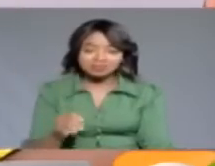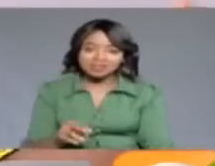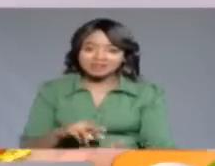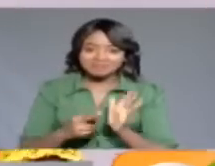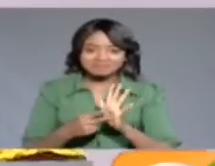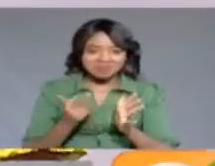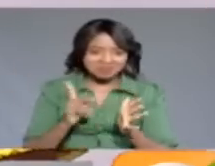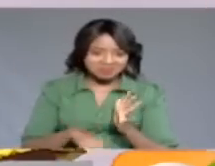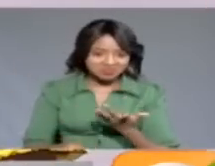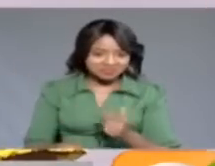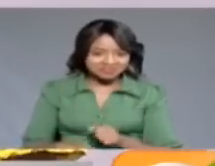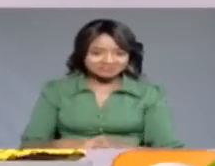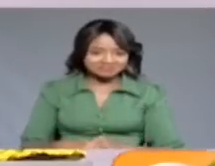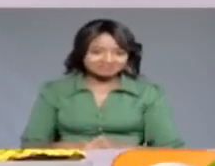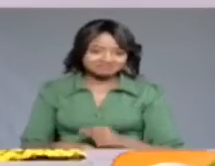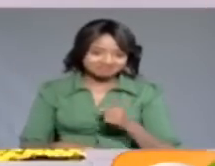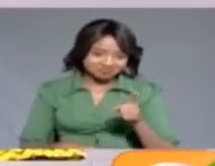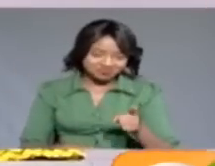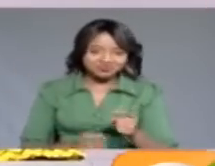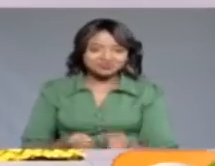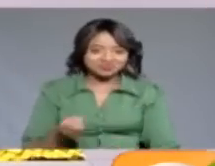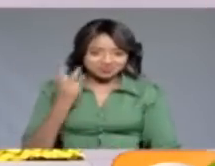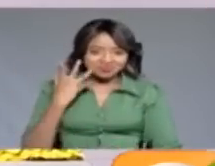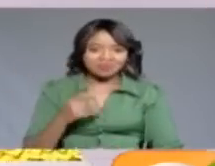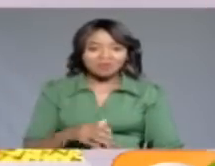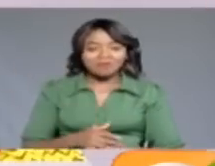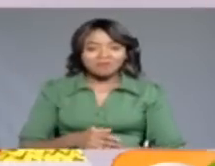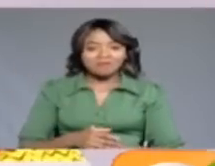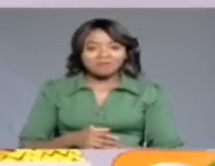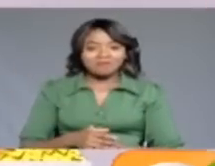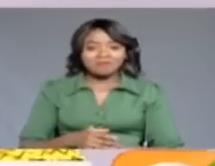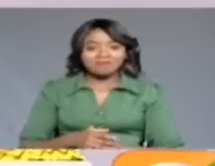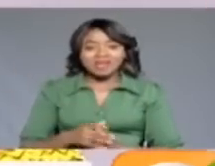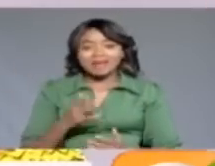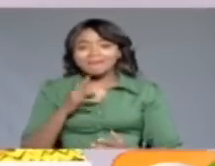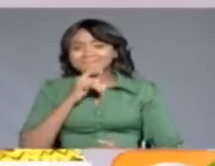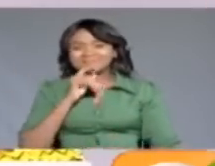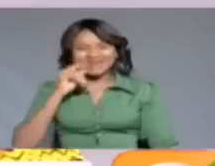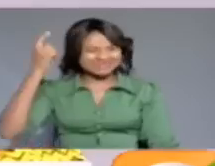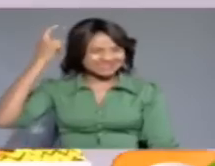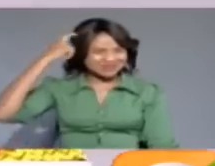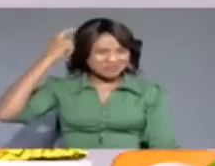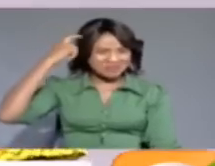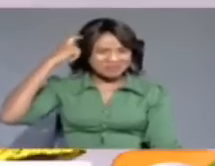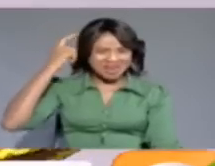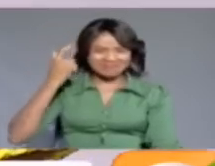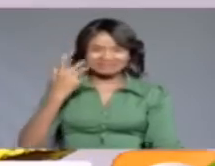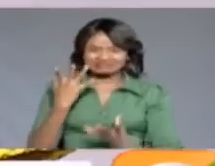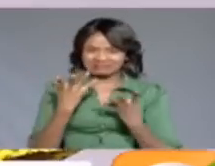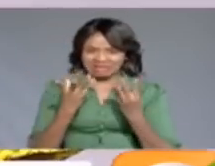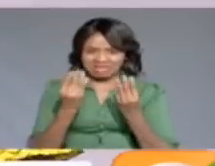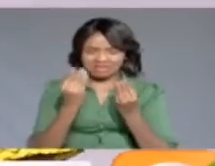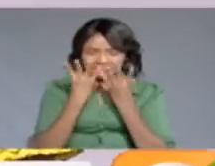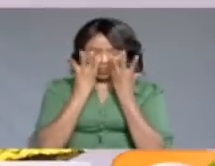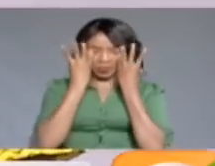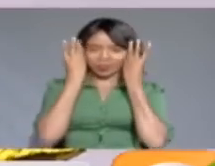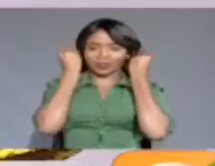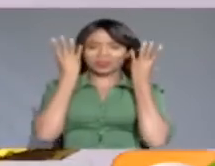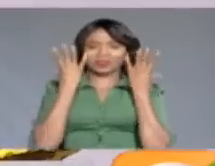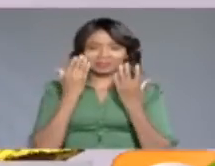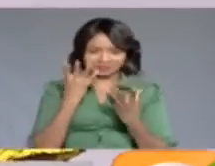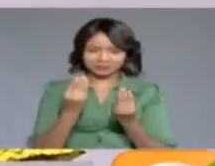huko aliko. Na uongo mbaya, mwanamume akili yake inadanganyika na inakosa balance kiurahisi